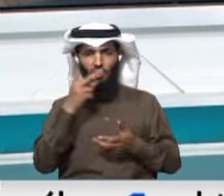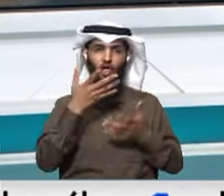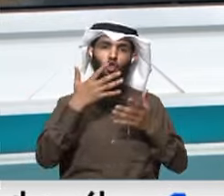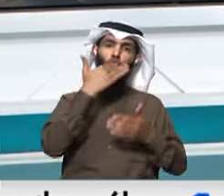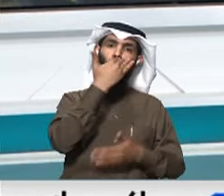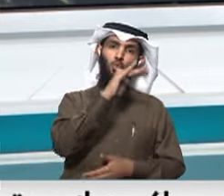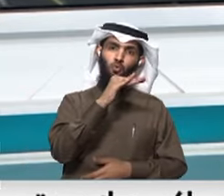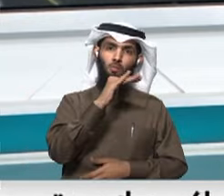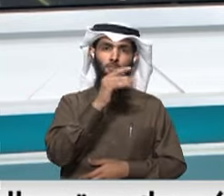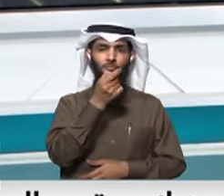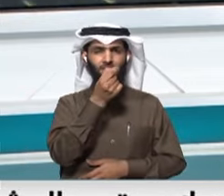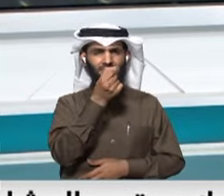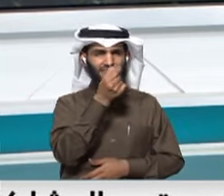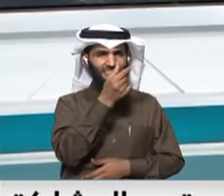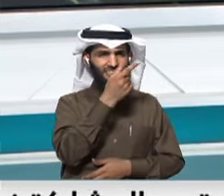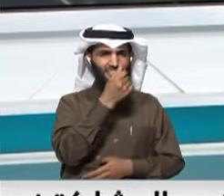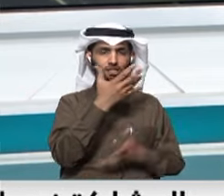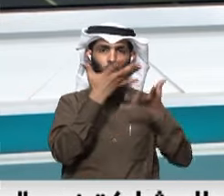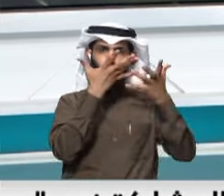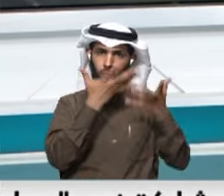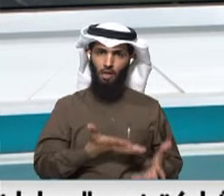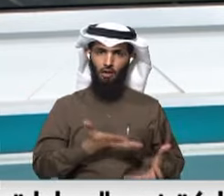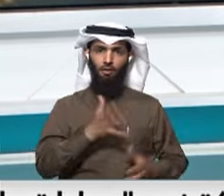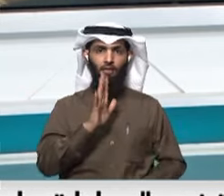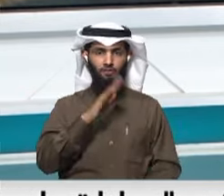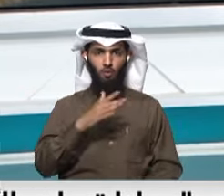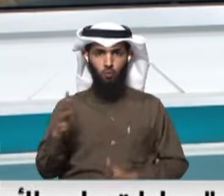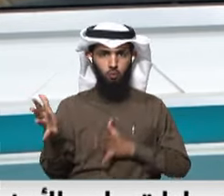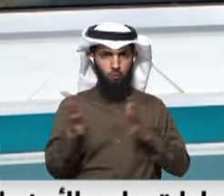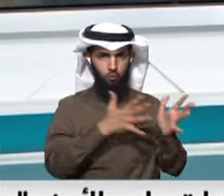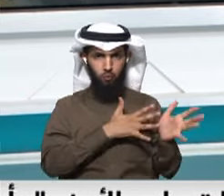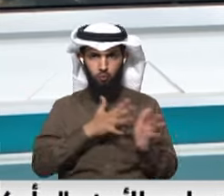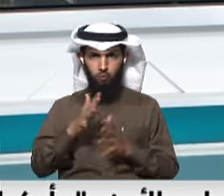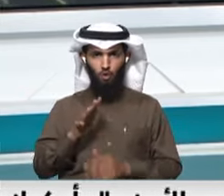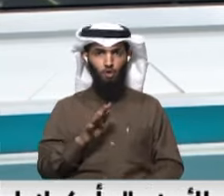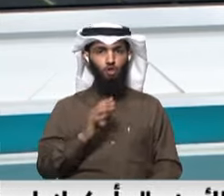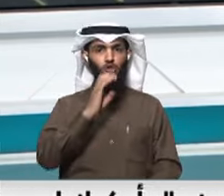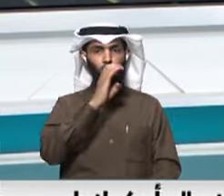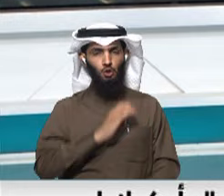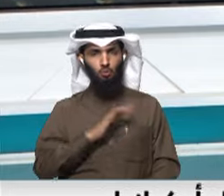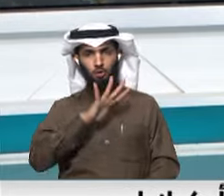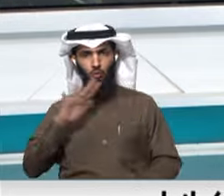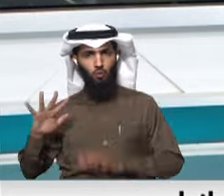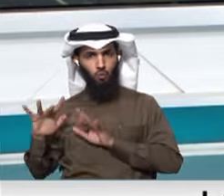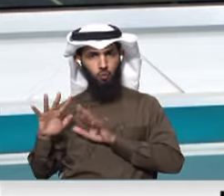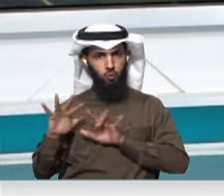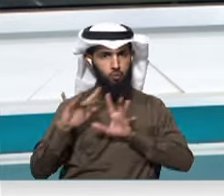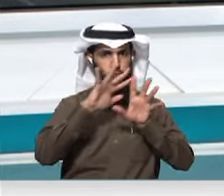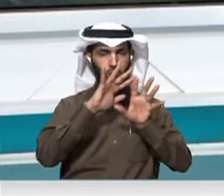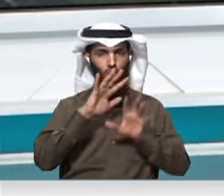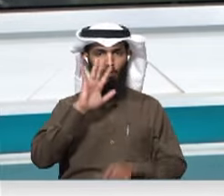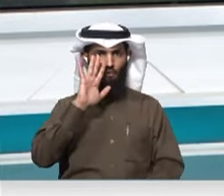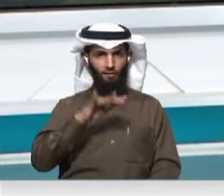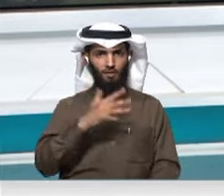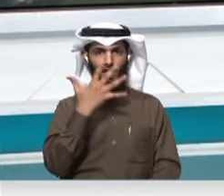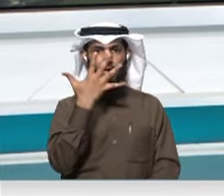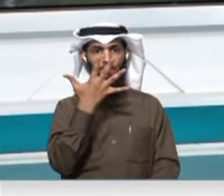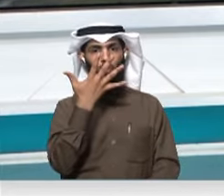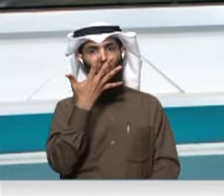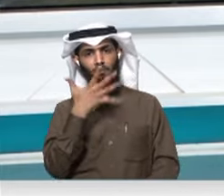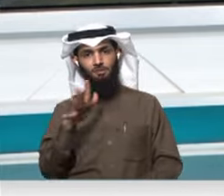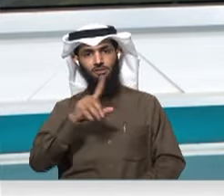تكون غزيرة على بعض المناطق. أيضا نشاط في الرياح الجنوبية الشرقية قد تتجاوز سرعة الرياح 55